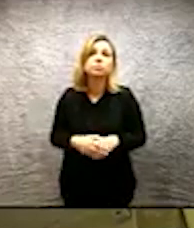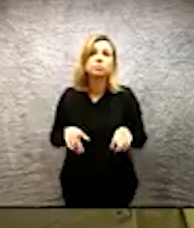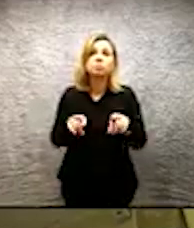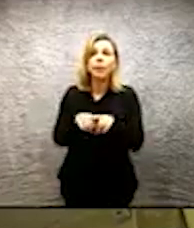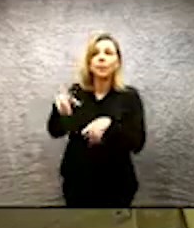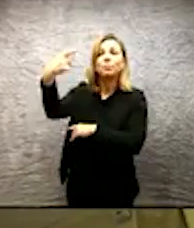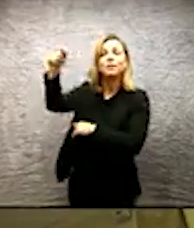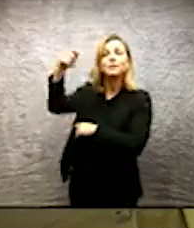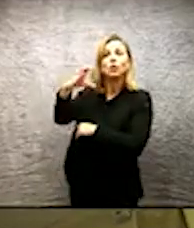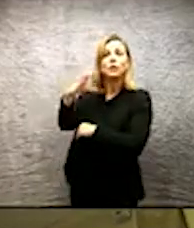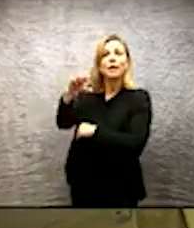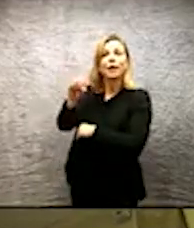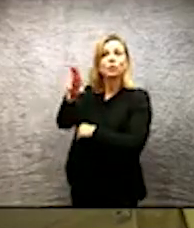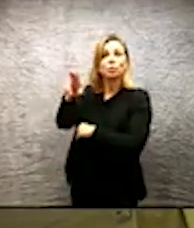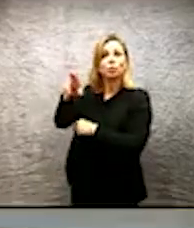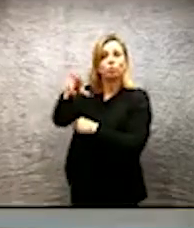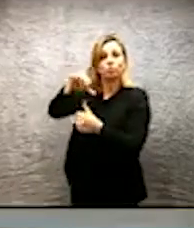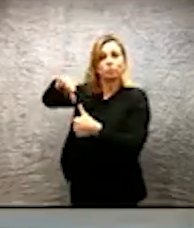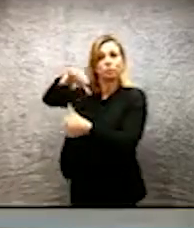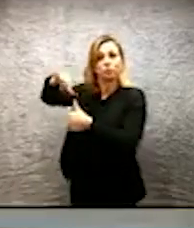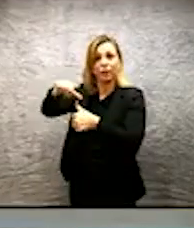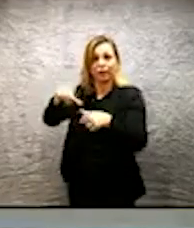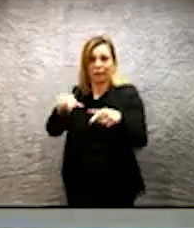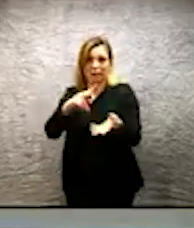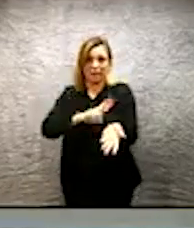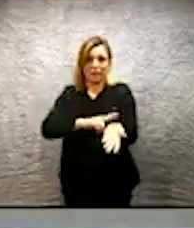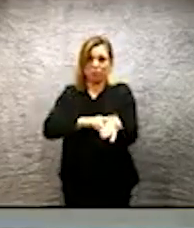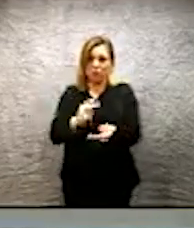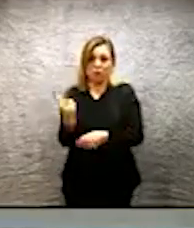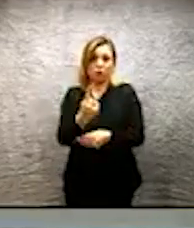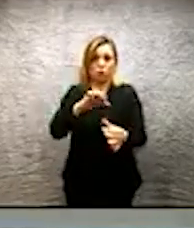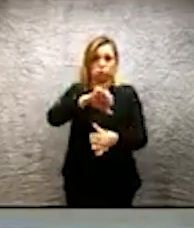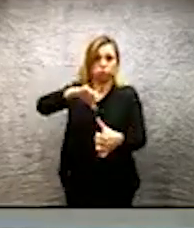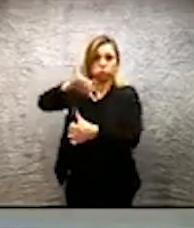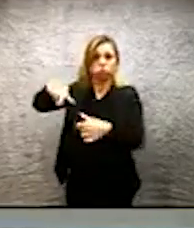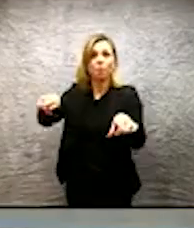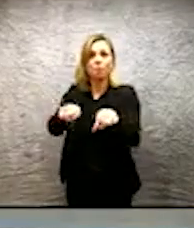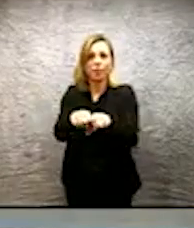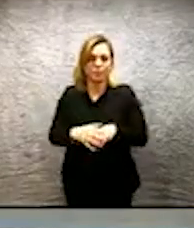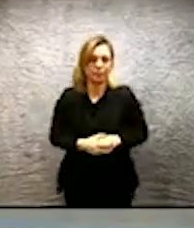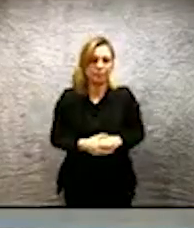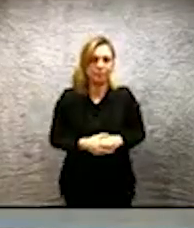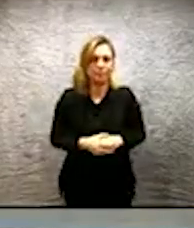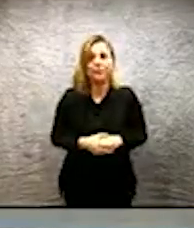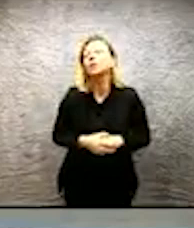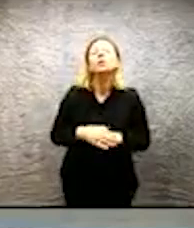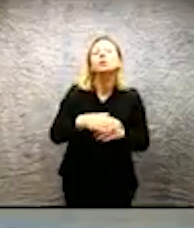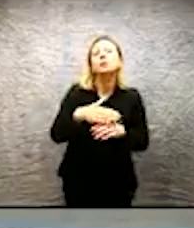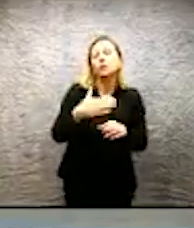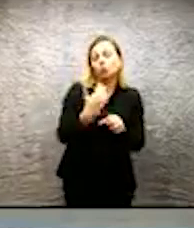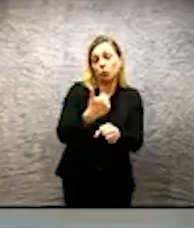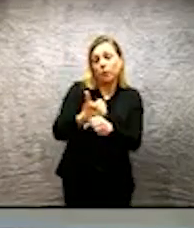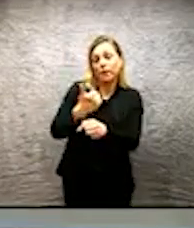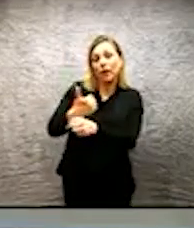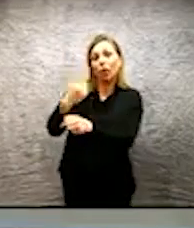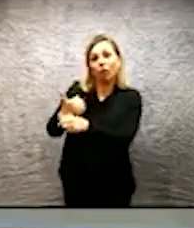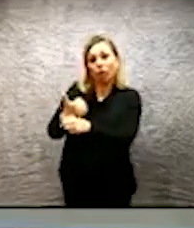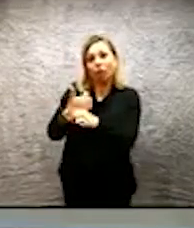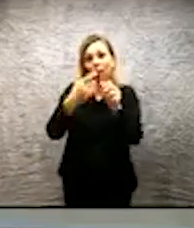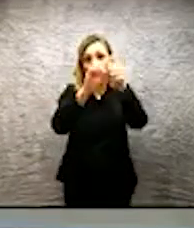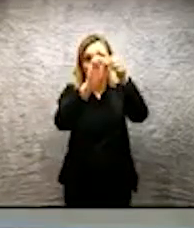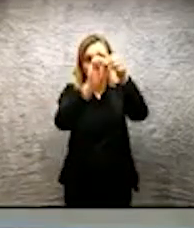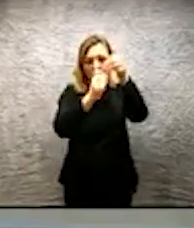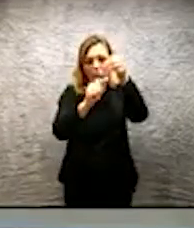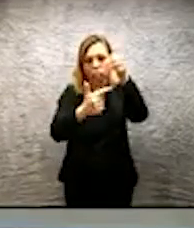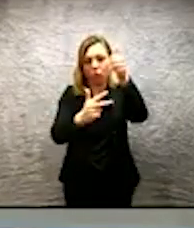du CSU, puisque chaque année, dans un ordre bien défini, le président du CSU